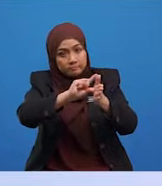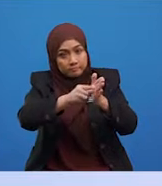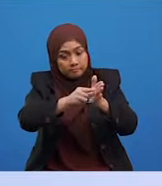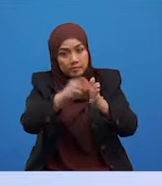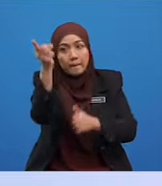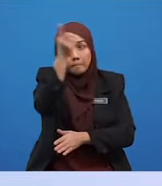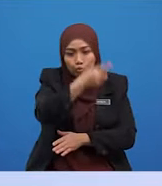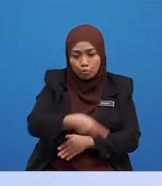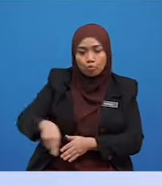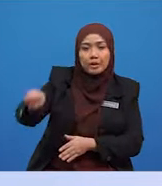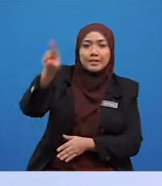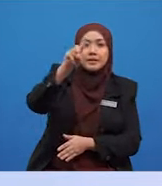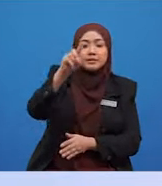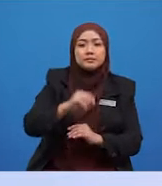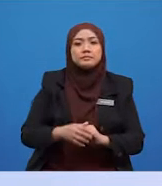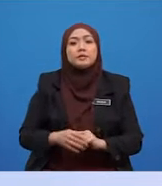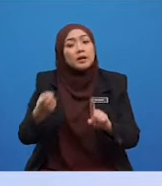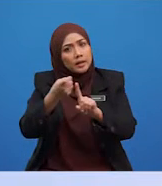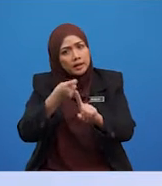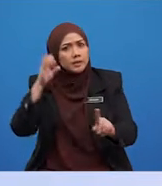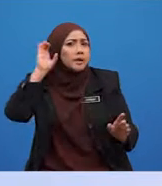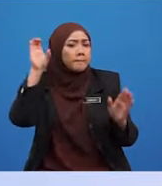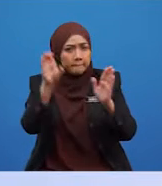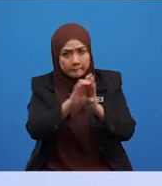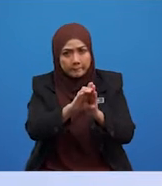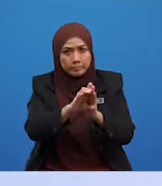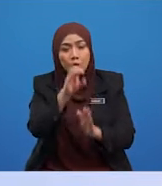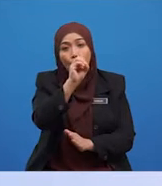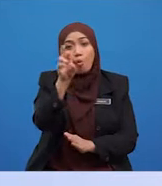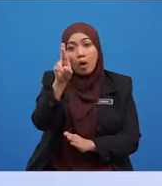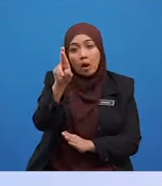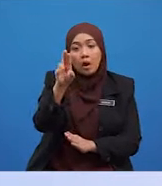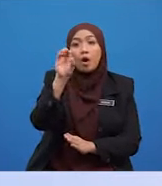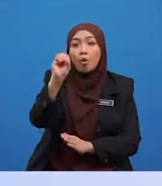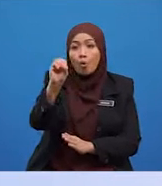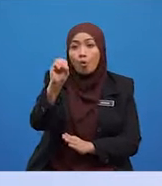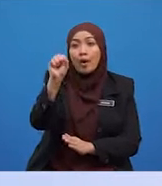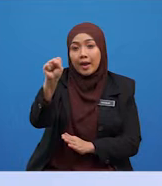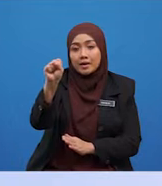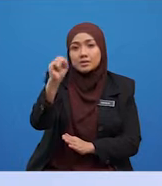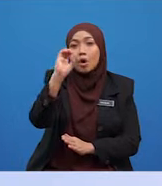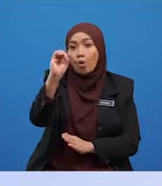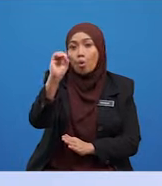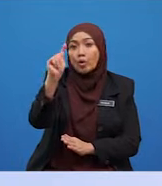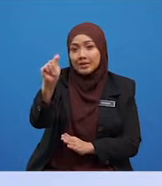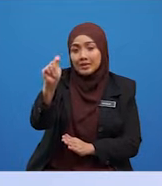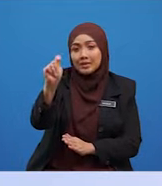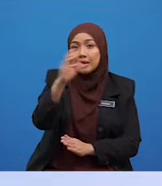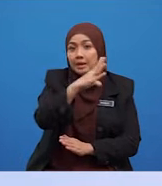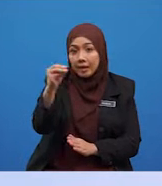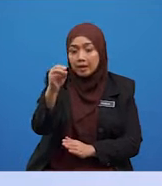bulatan. Dari rajah, OR, OS, OT dan